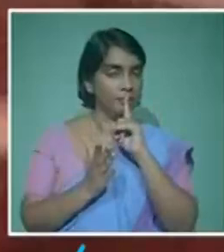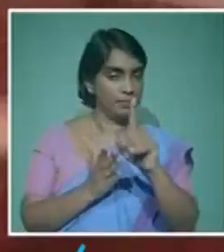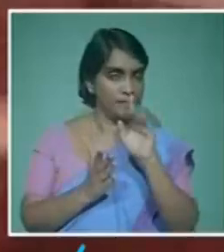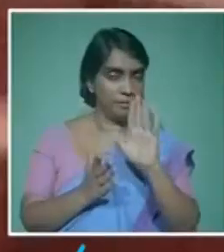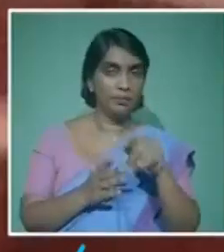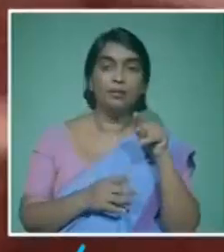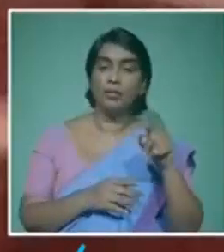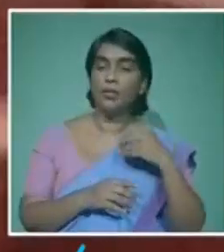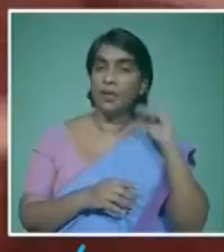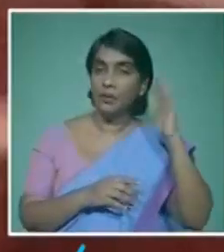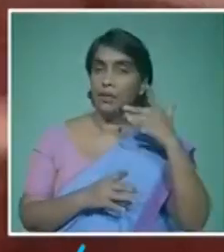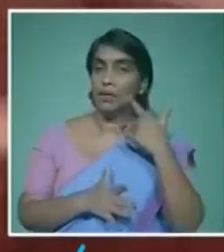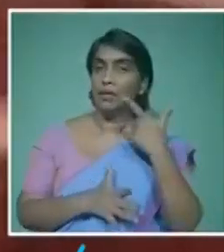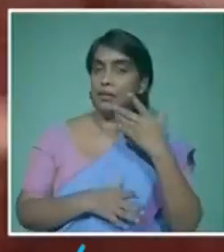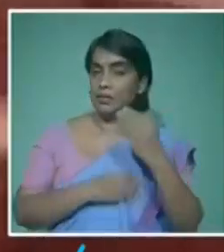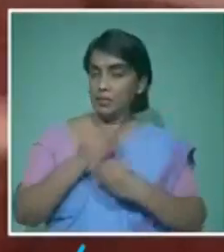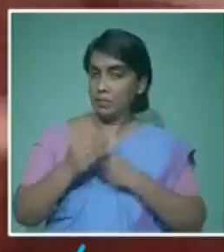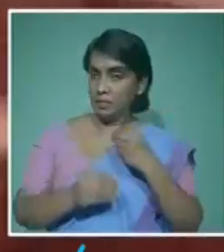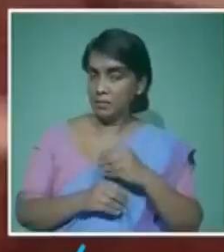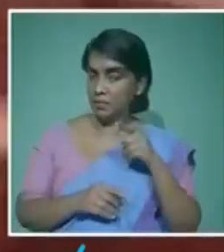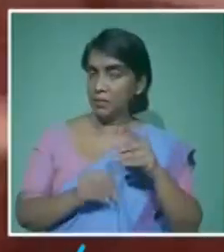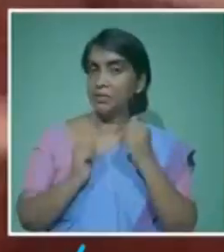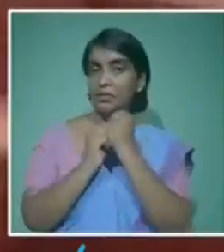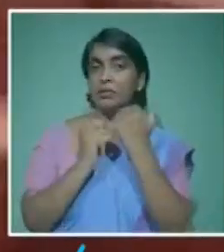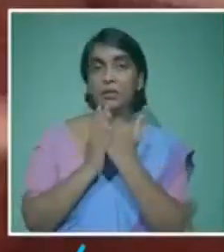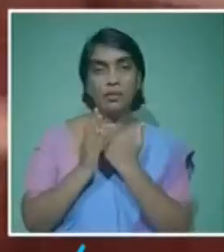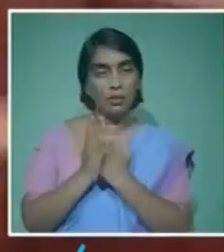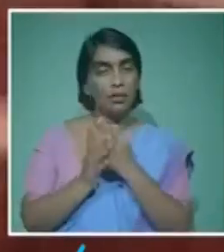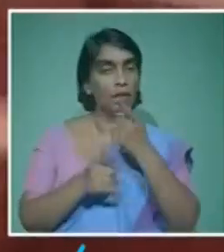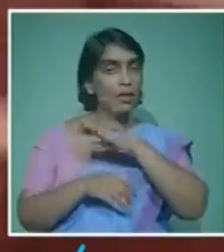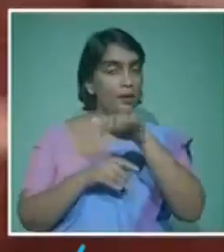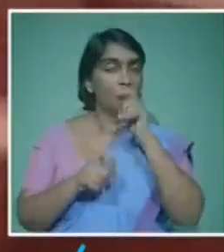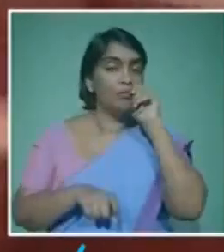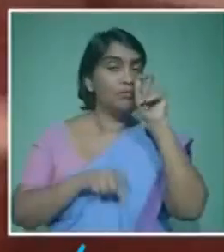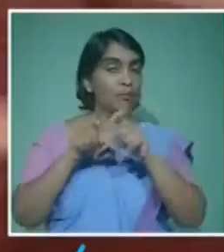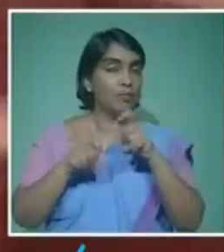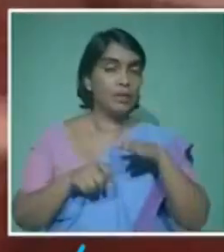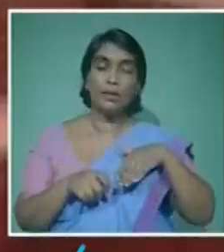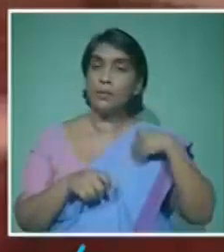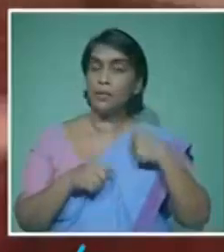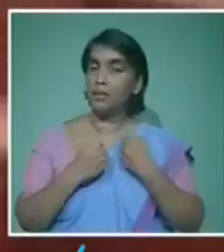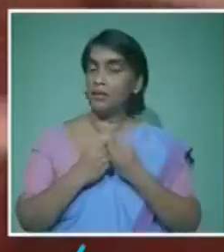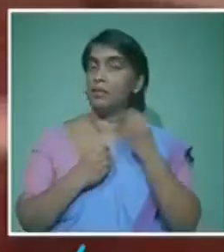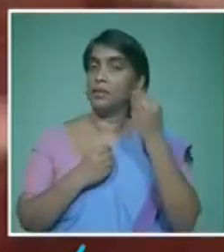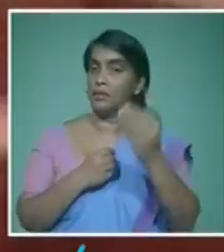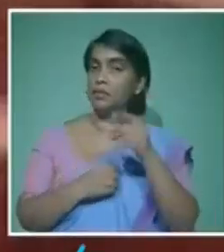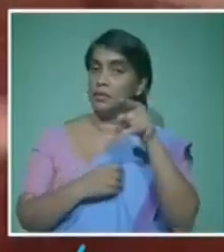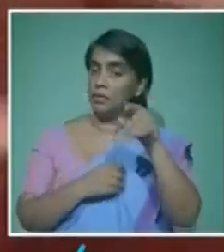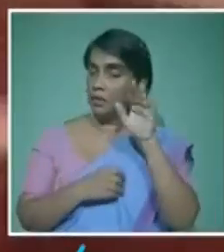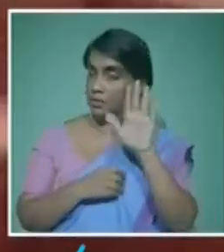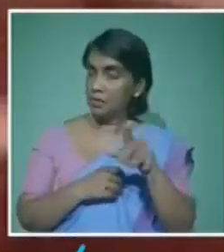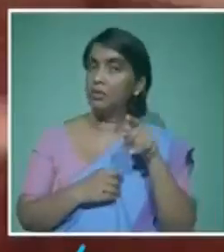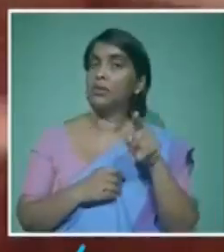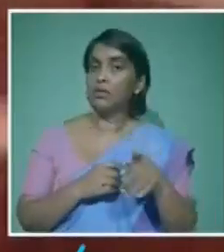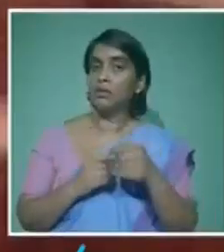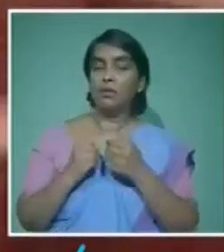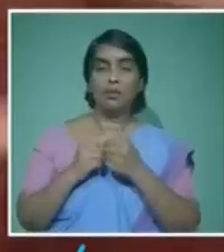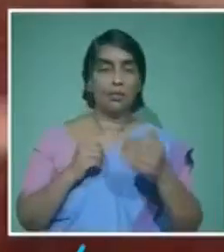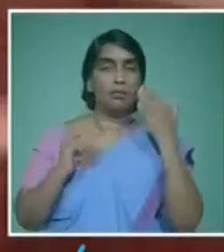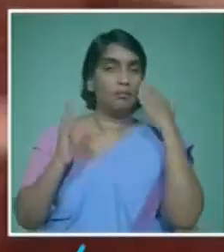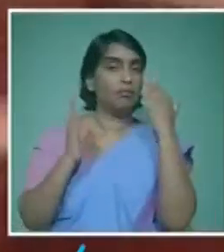பிரதேசங்களைச் சார்ந்த மக்களுக்கே முன்னுரிமை அடிப்படையில் வாய்ப்பு வழங்கி வருகின்றது என்பதை இவர்கள் முதலில் அந்தந்த இடங்களுக்கு